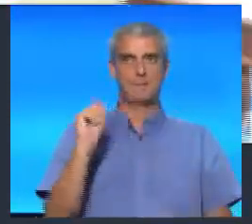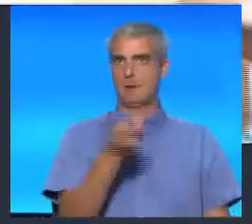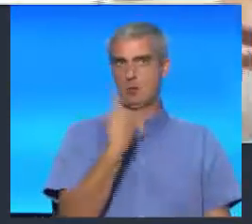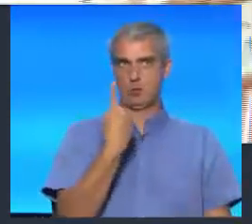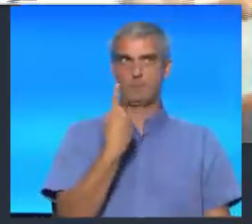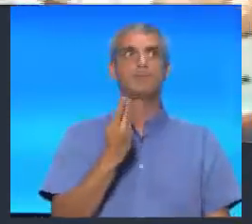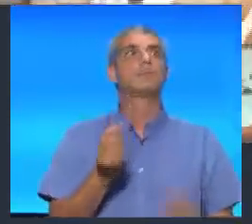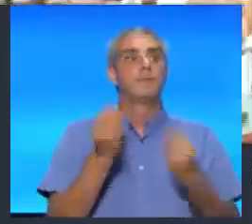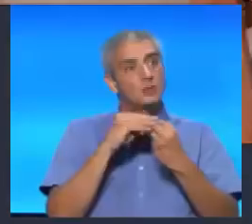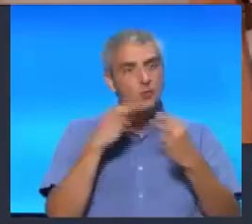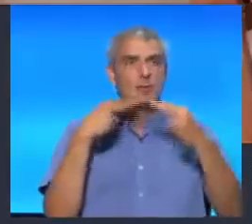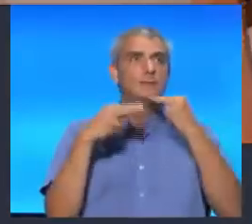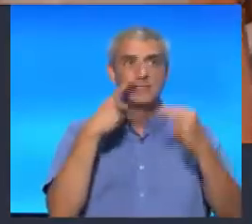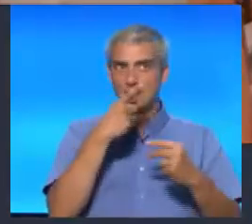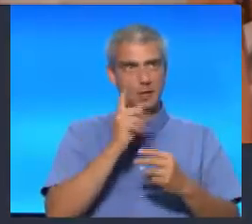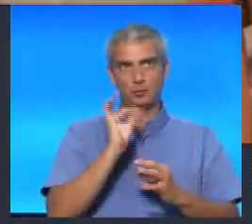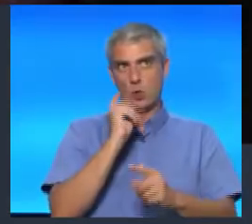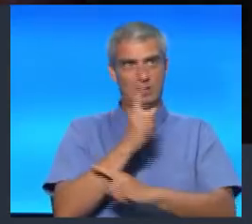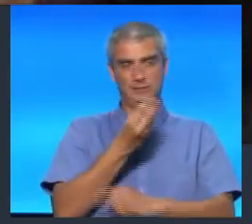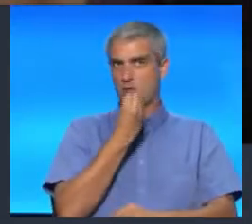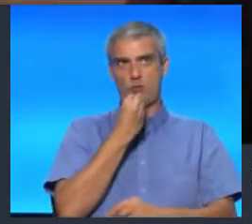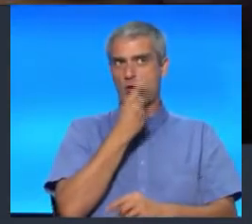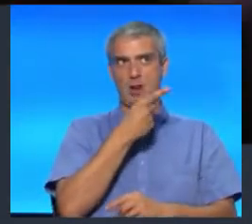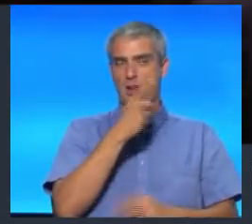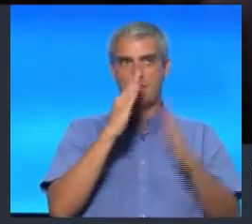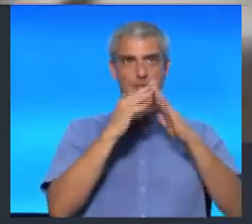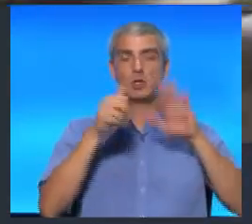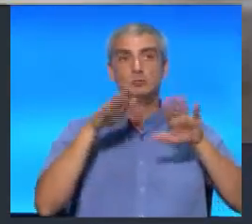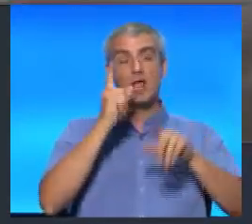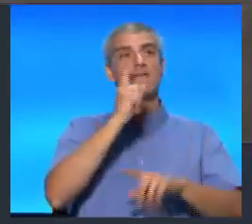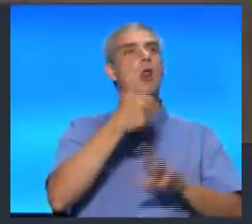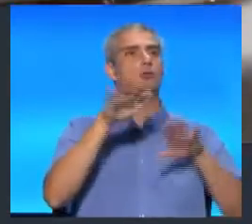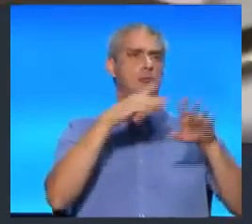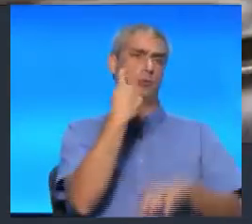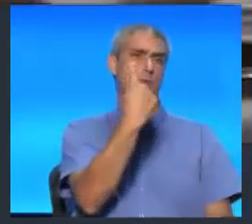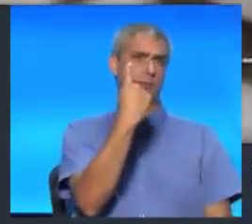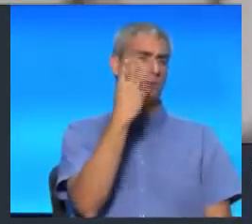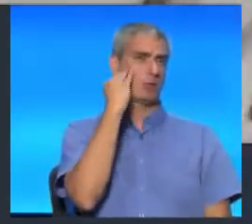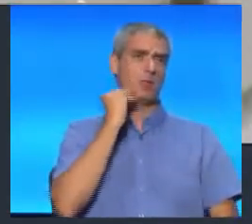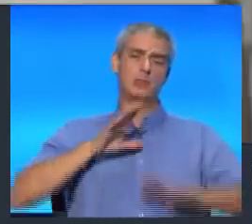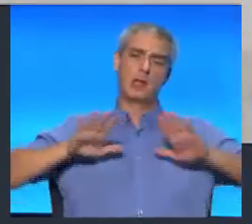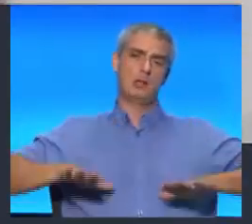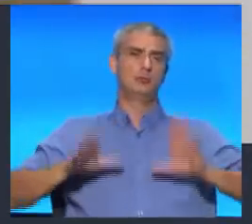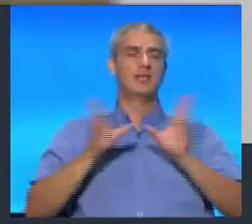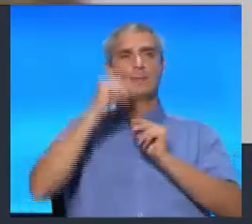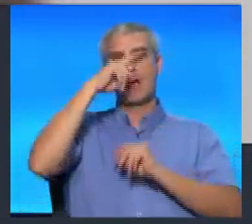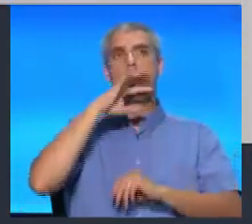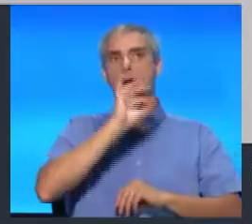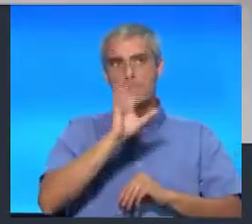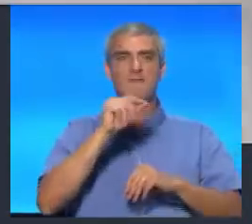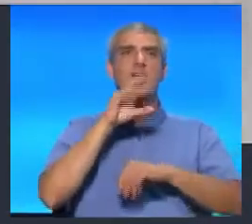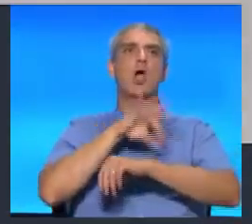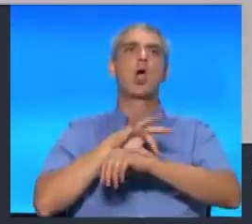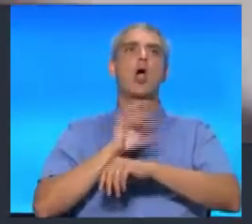ויש גם מסעדה שממנה לא הוזמן אוכל לבלפור, אך ראש הממשלה נתניהו נהנה לשבת בה עם אביו המנוח ועם רופאו